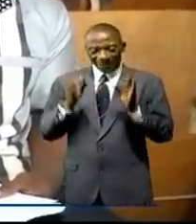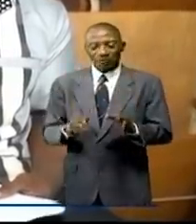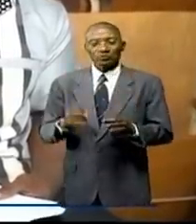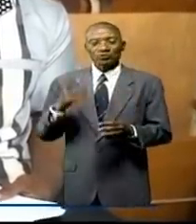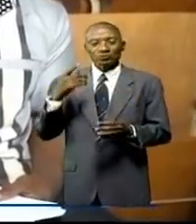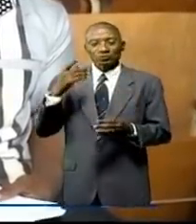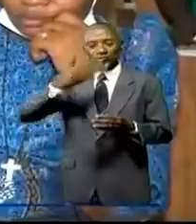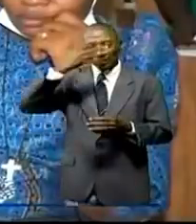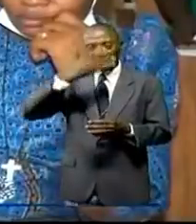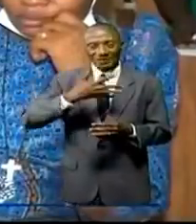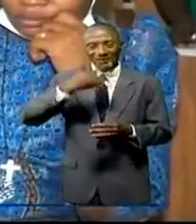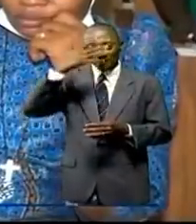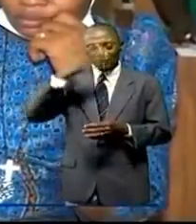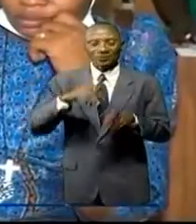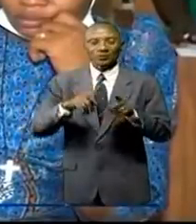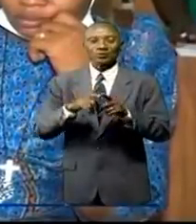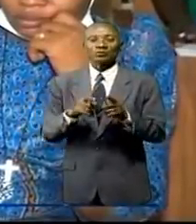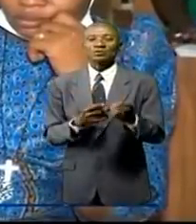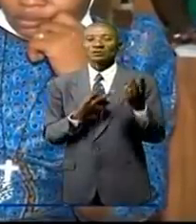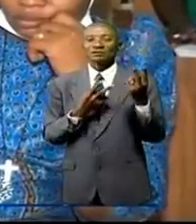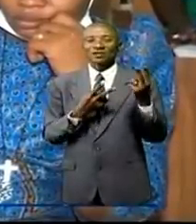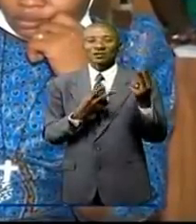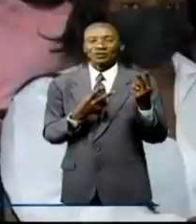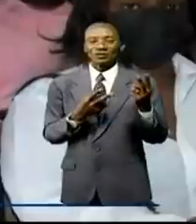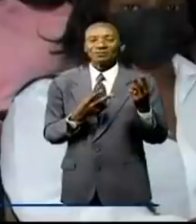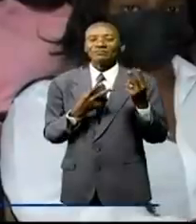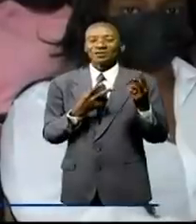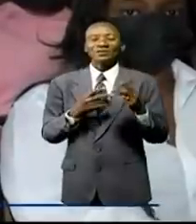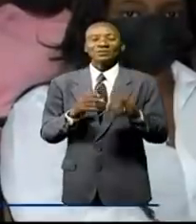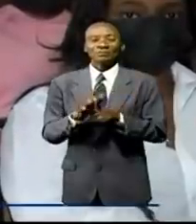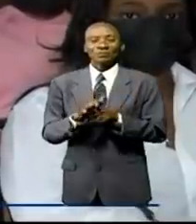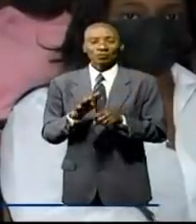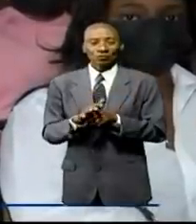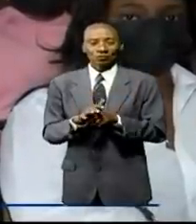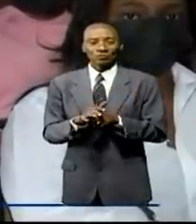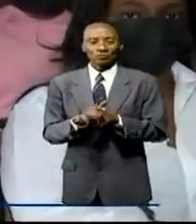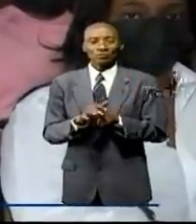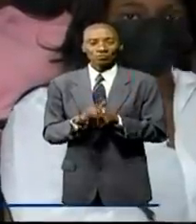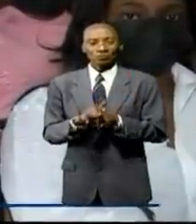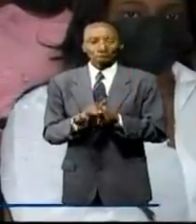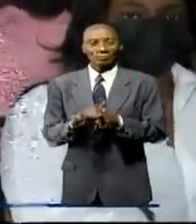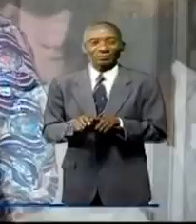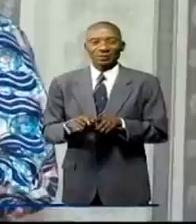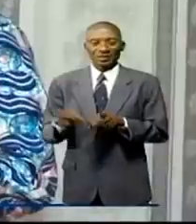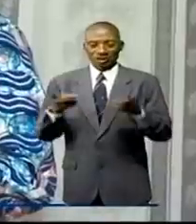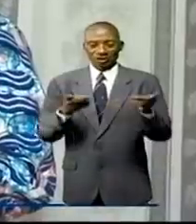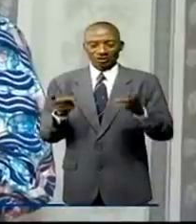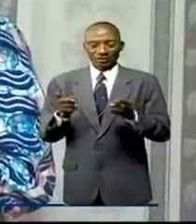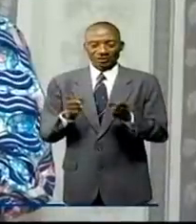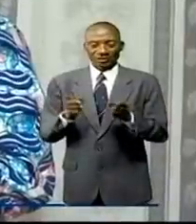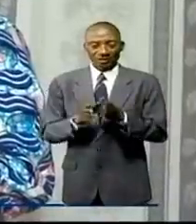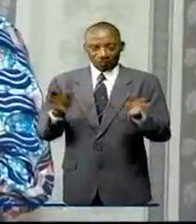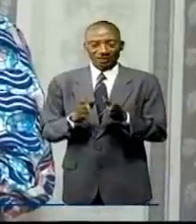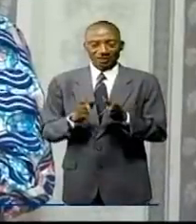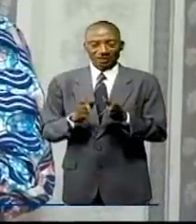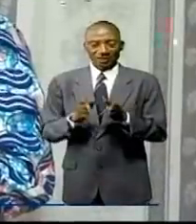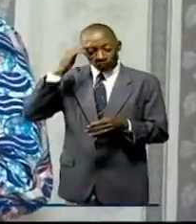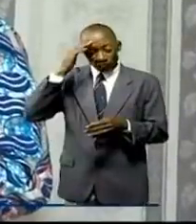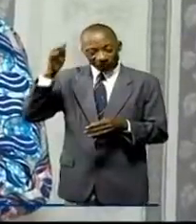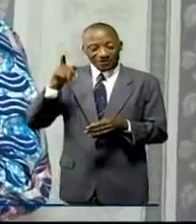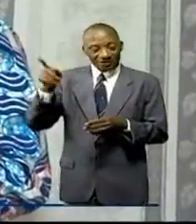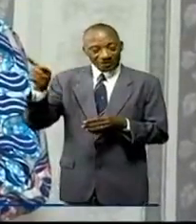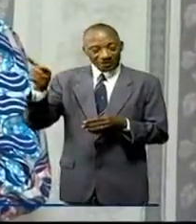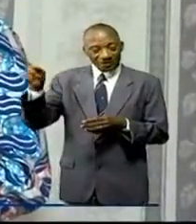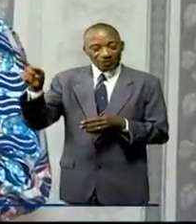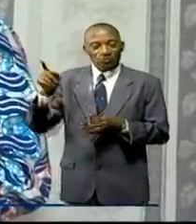valeur sur les plans stratégiques de cet établissement, a signifié le recteur Ferdinand Mouigiroua dans le bienvenue